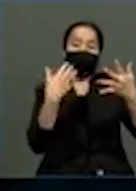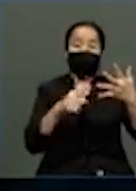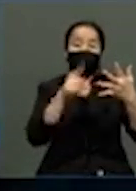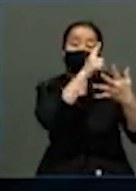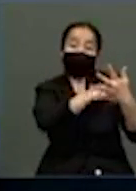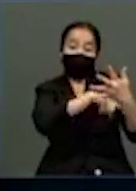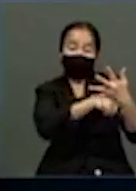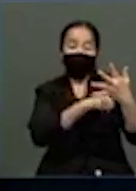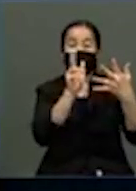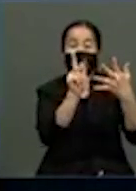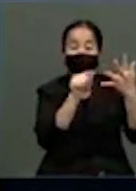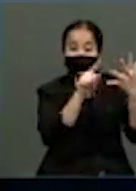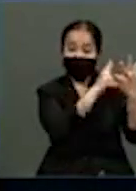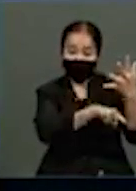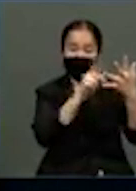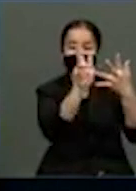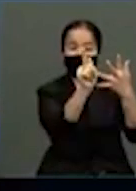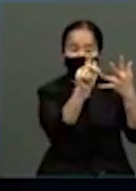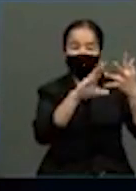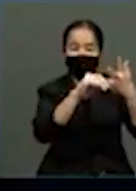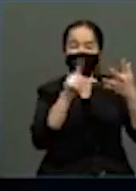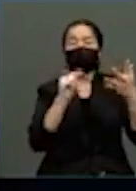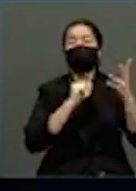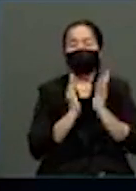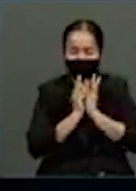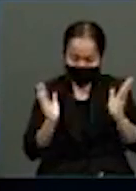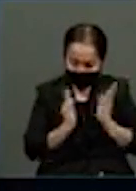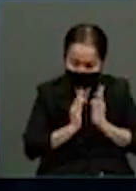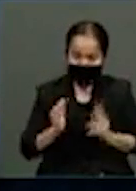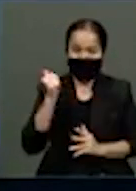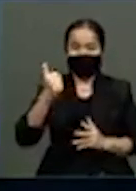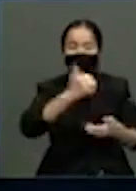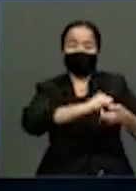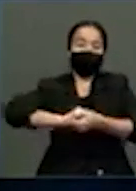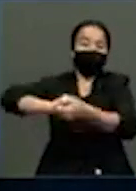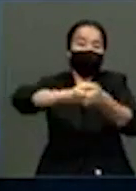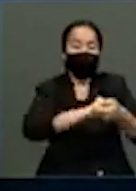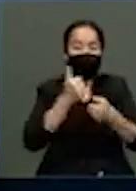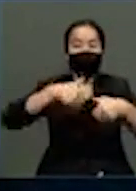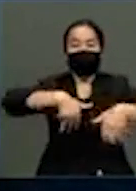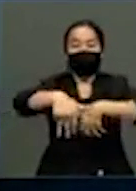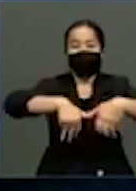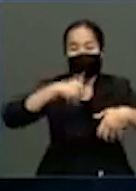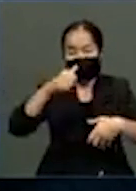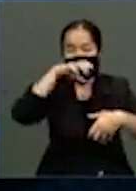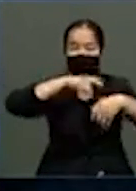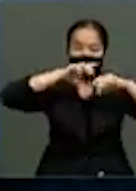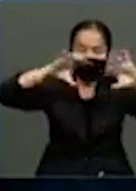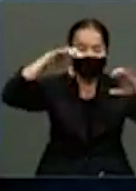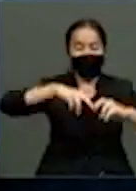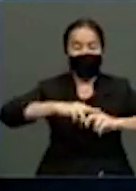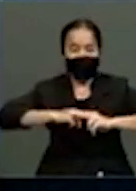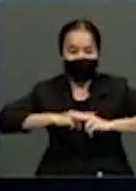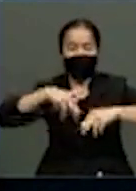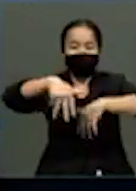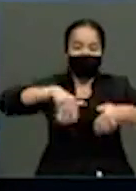วกับเขียวกราบขอบพระคุณทุกๆจังหวัดเป็นอย่างสูงนะครับพี่น้องประชาชนภาครัฐภาคเอกชนที่